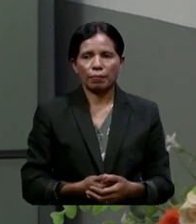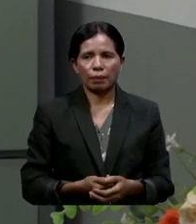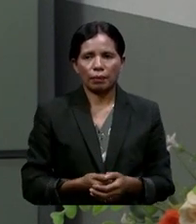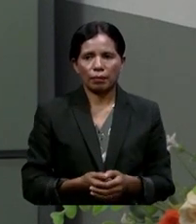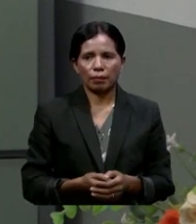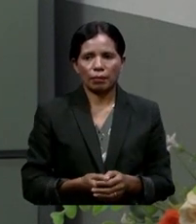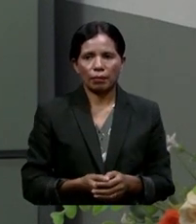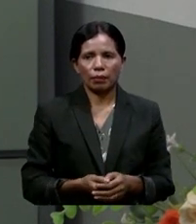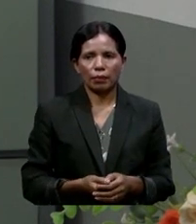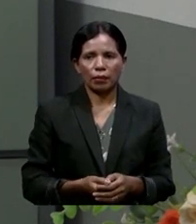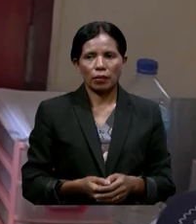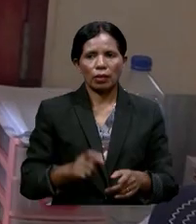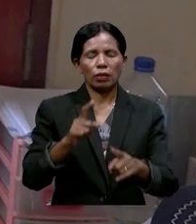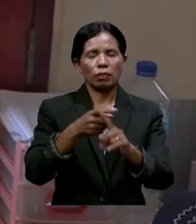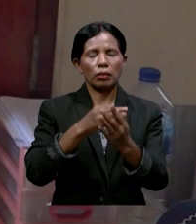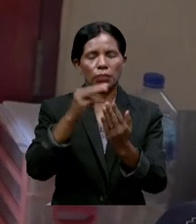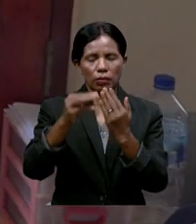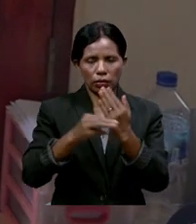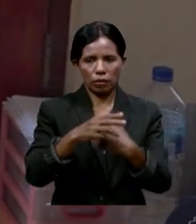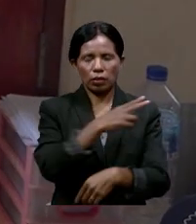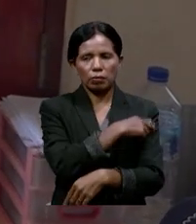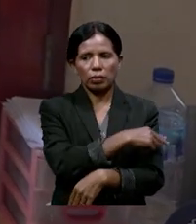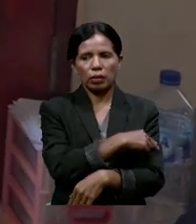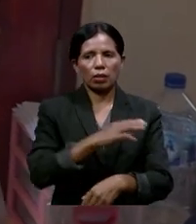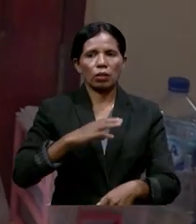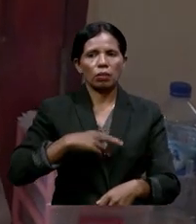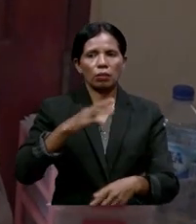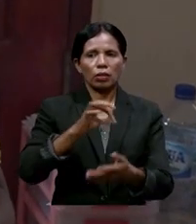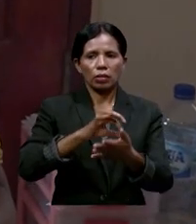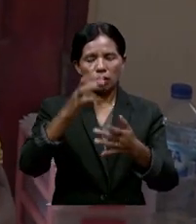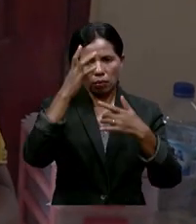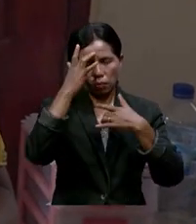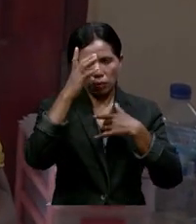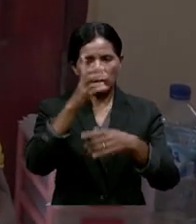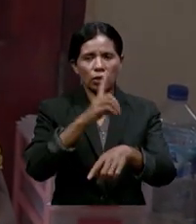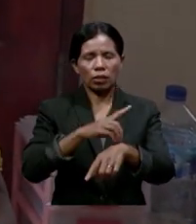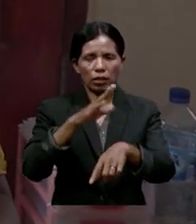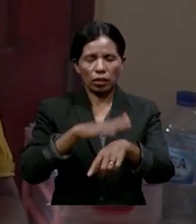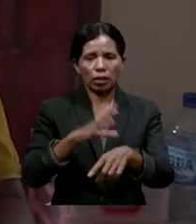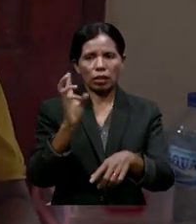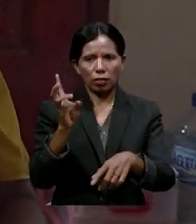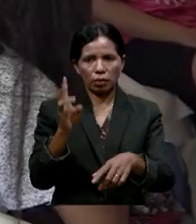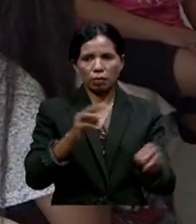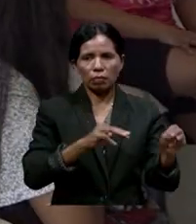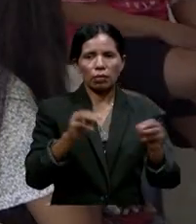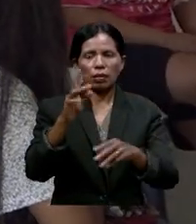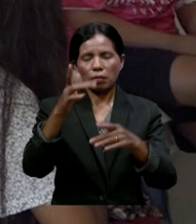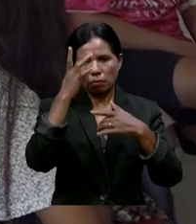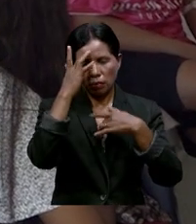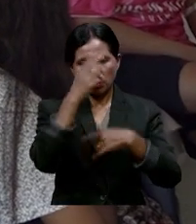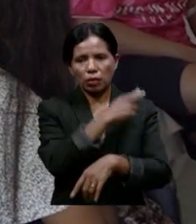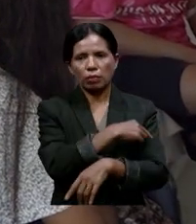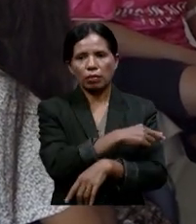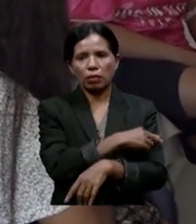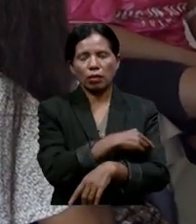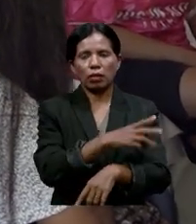dia. Ia fulang marsu ne Centro Saúde Comoro resista moras dengue ne nulu resin no transfere paciente ba Centro Saúde